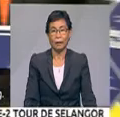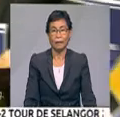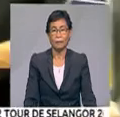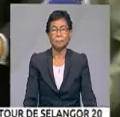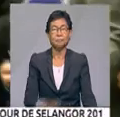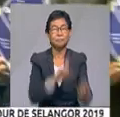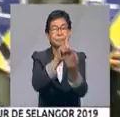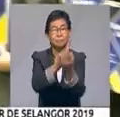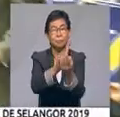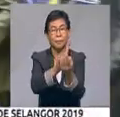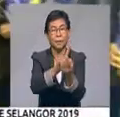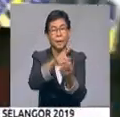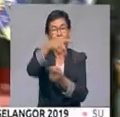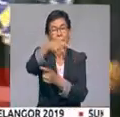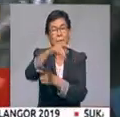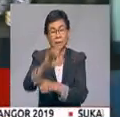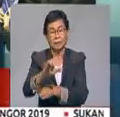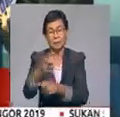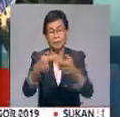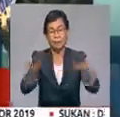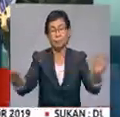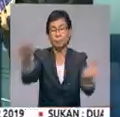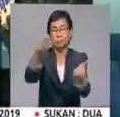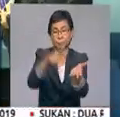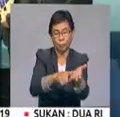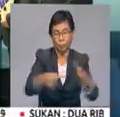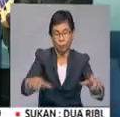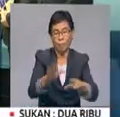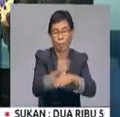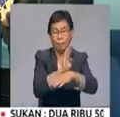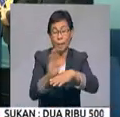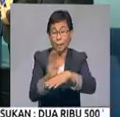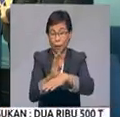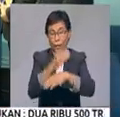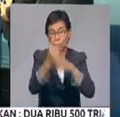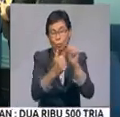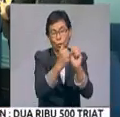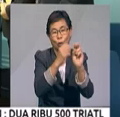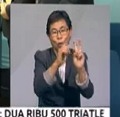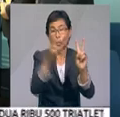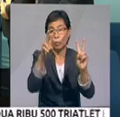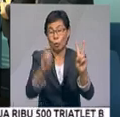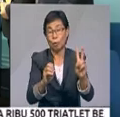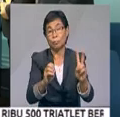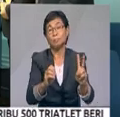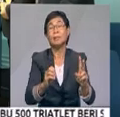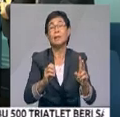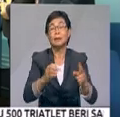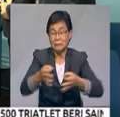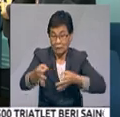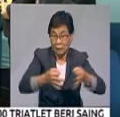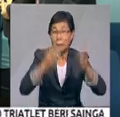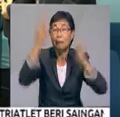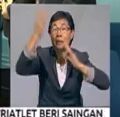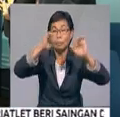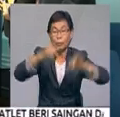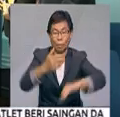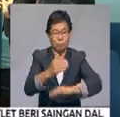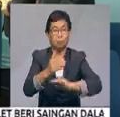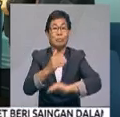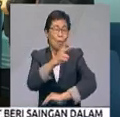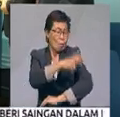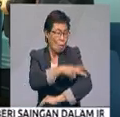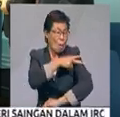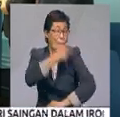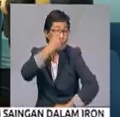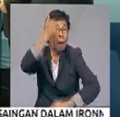Beliau ditemui dalam sidang media pelancaran laporan menjalankan perniagaan 2020. Jelasnya, negara mampu mencatat kedudukan lebih baik